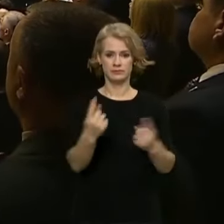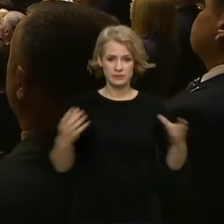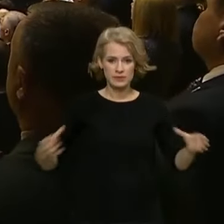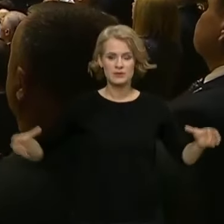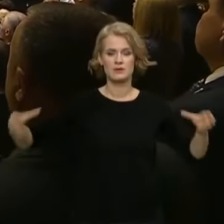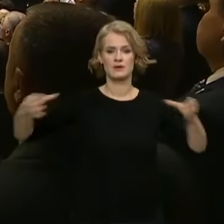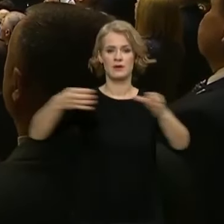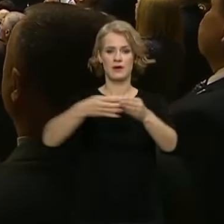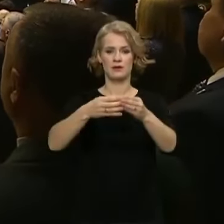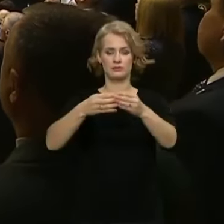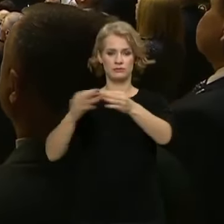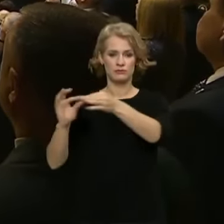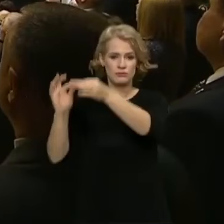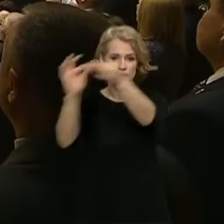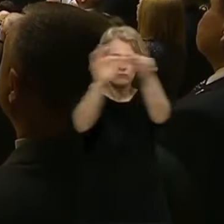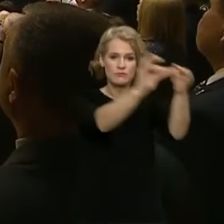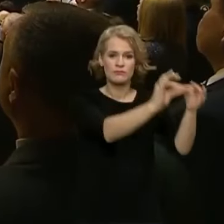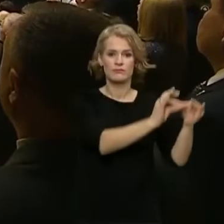vardantos